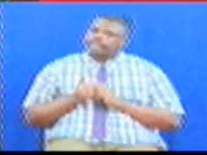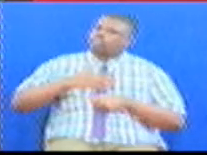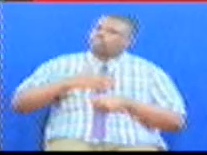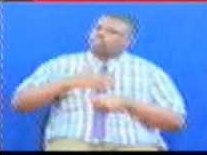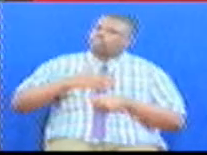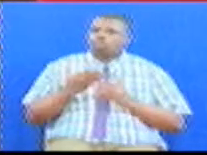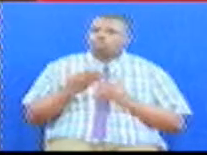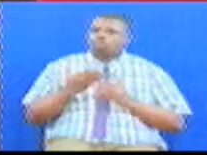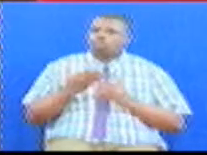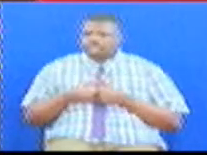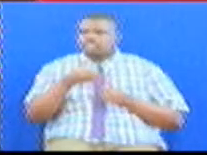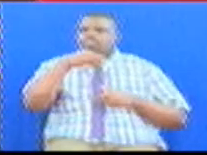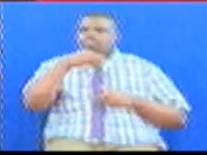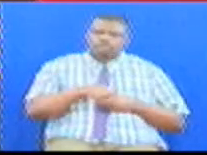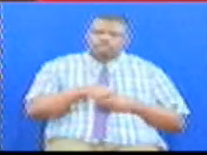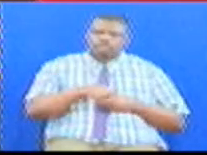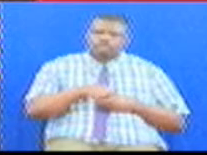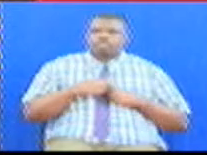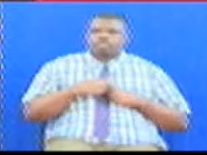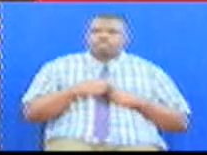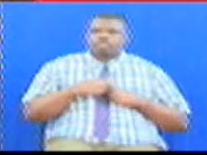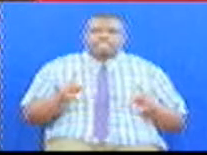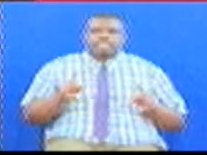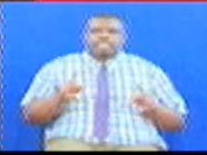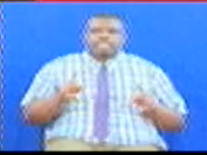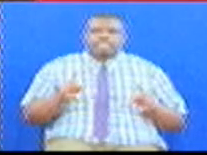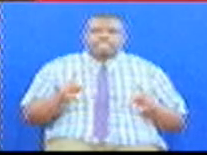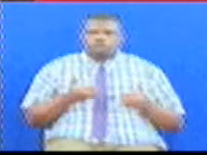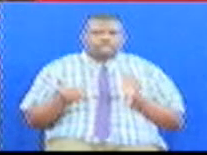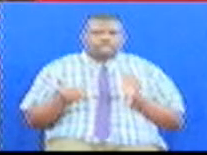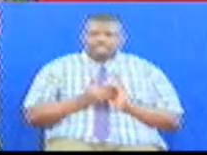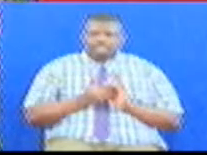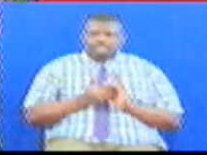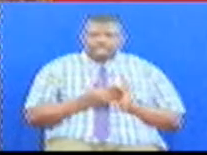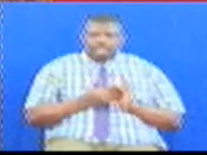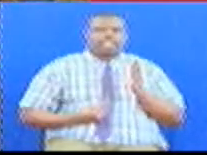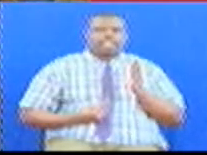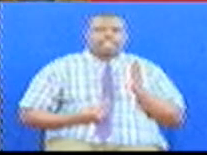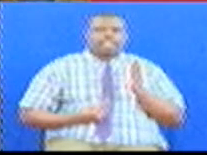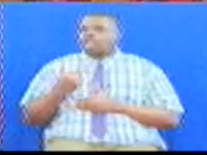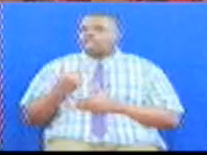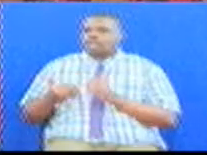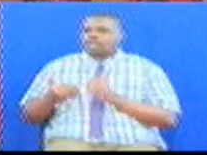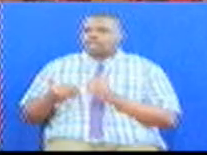accommodate. Nimeingia si mwanasheria, nimetoka mwanasheria. Asante sana.